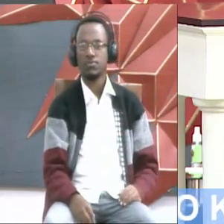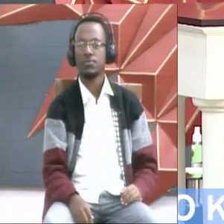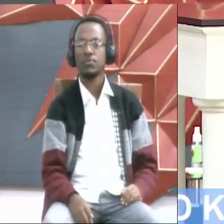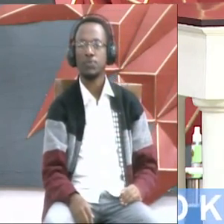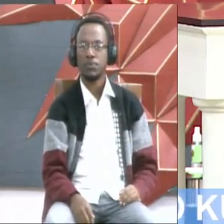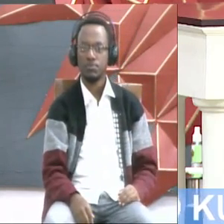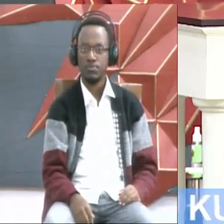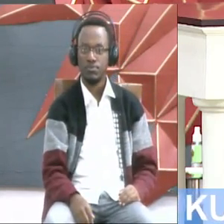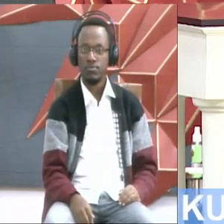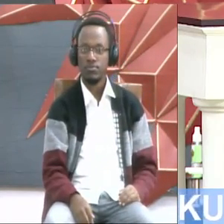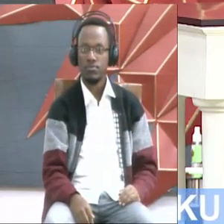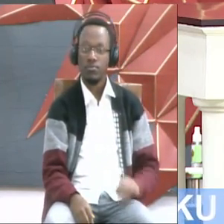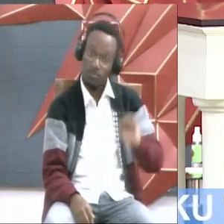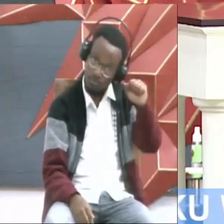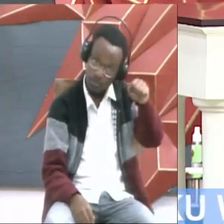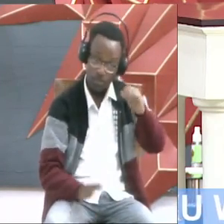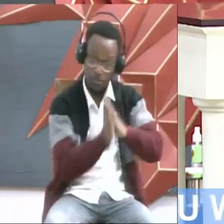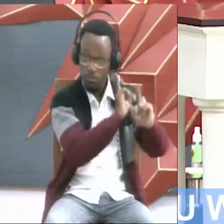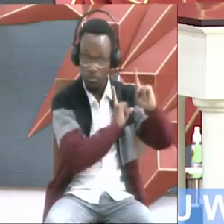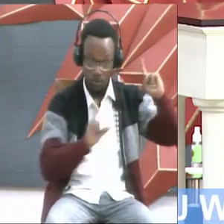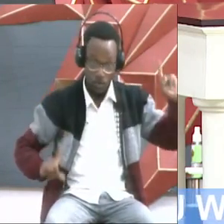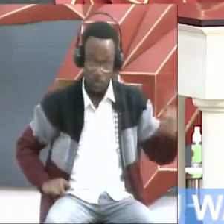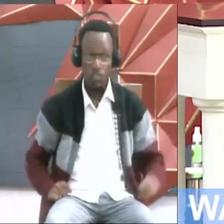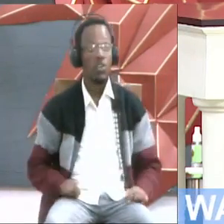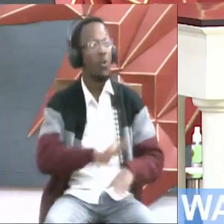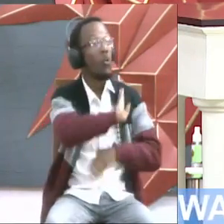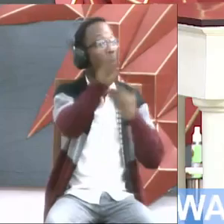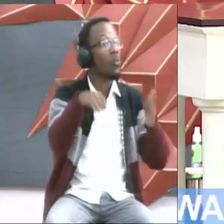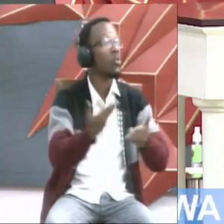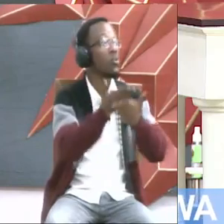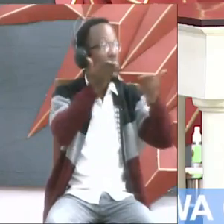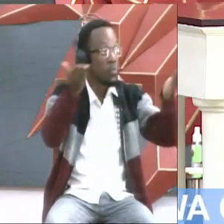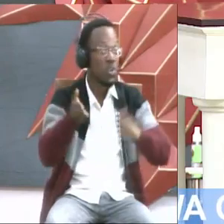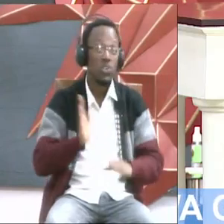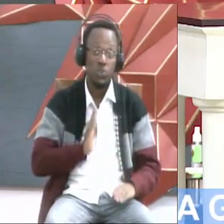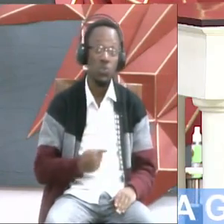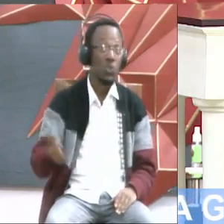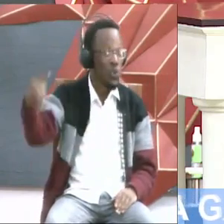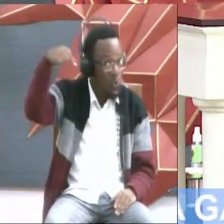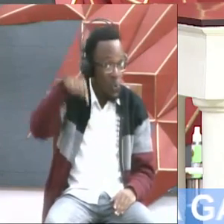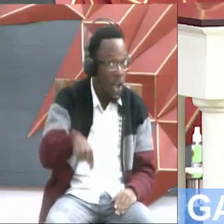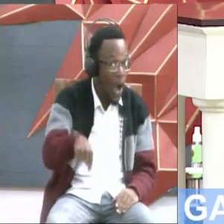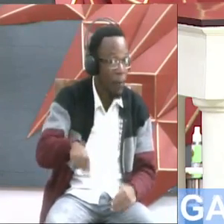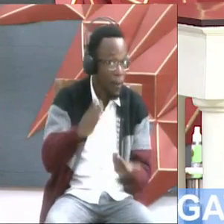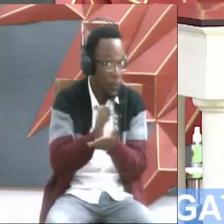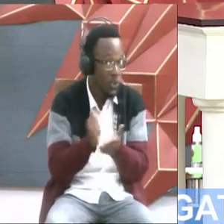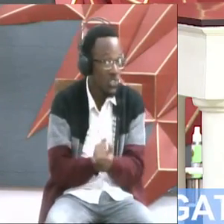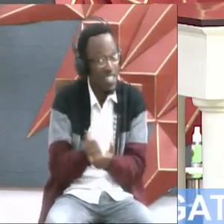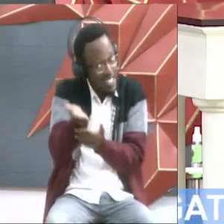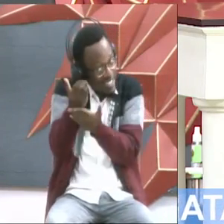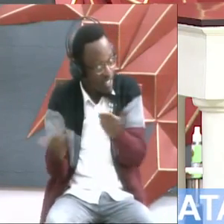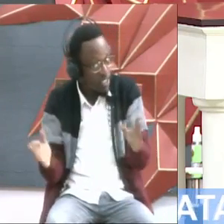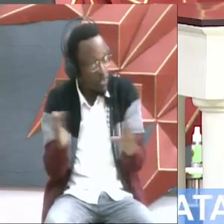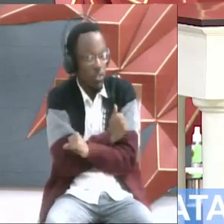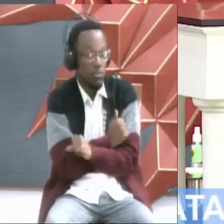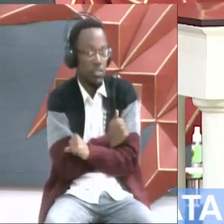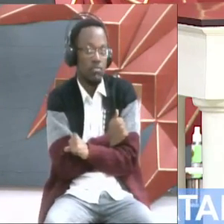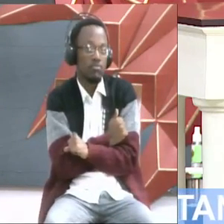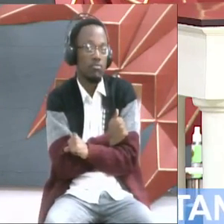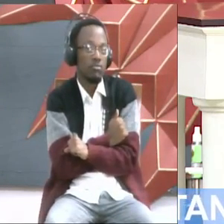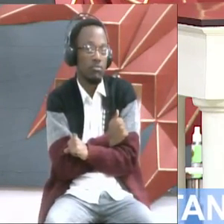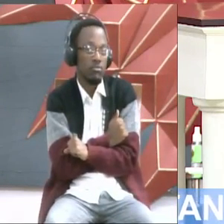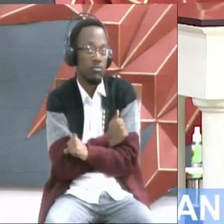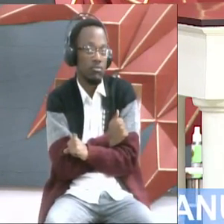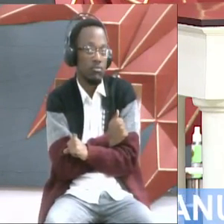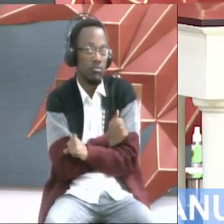Amen. Imana ihimbazwe. Twese hamwe twaje dufise ibyo dukenye. Nous tous nous sommes venus ici avec des choses que